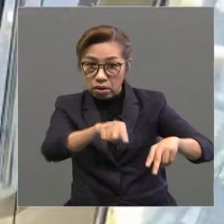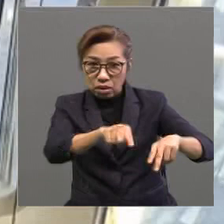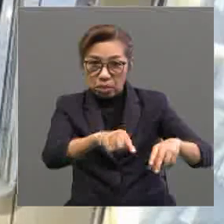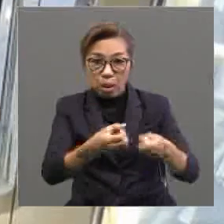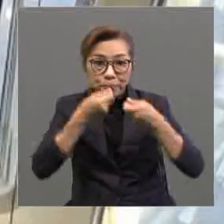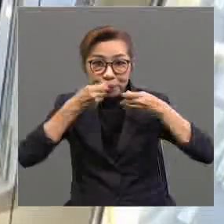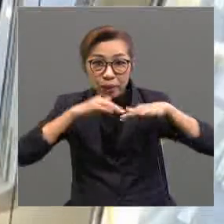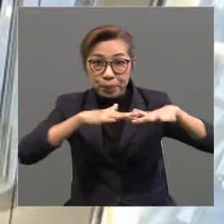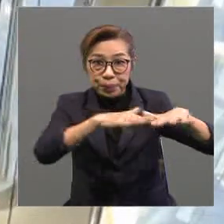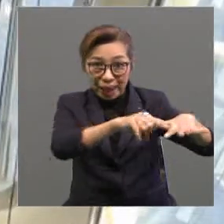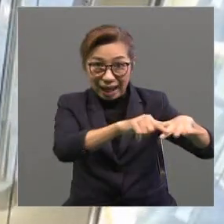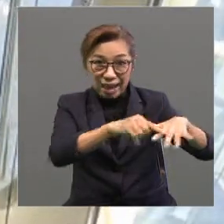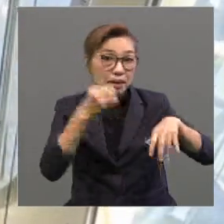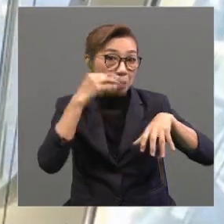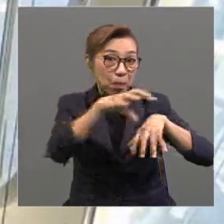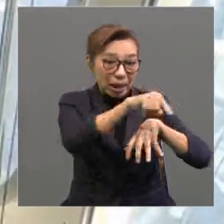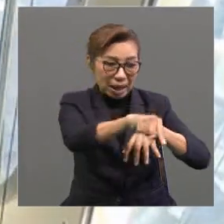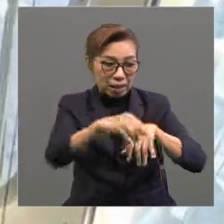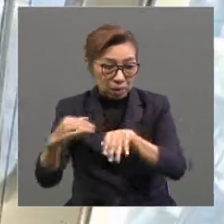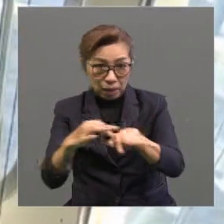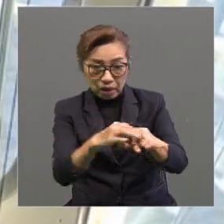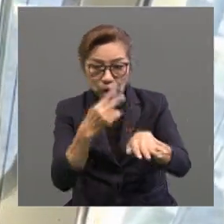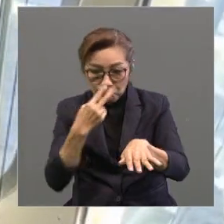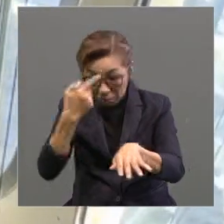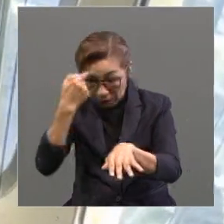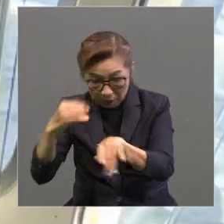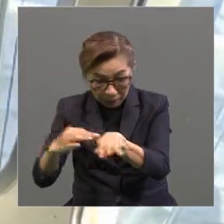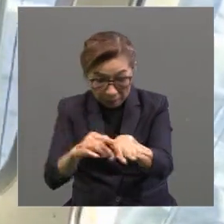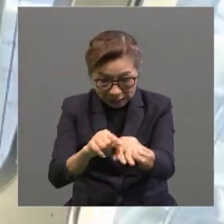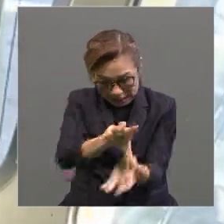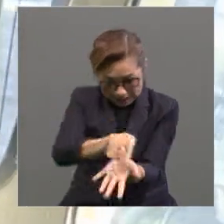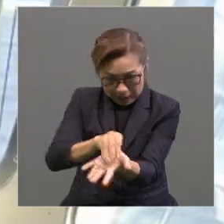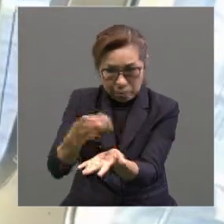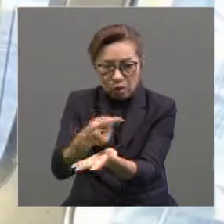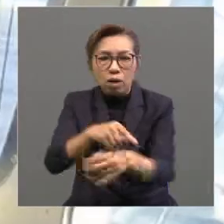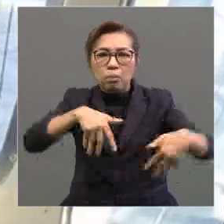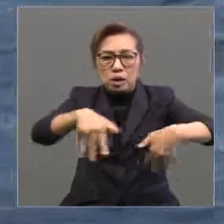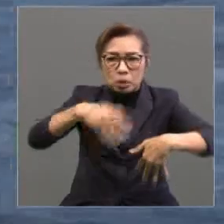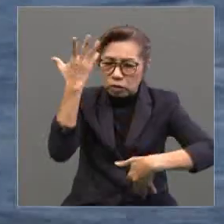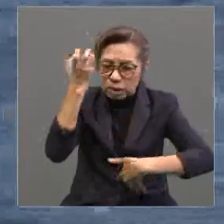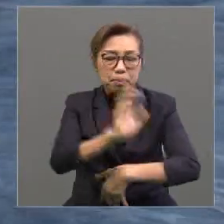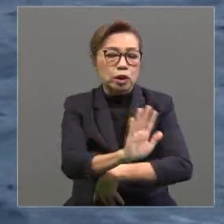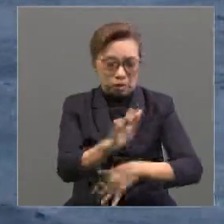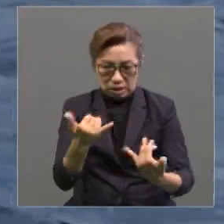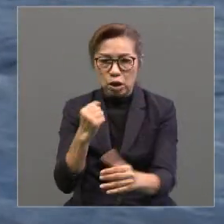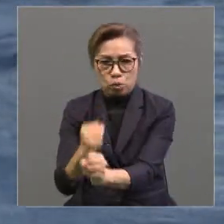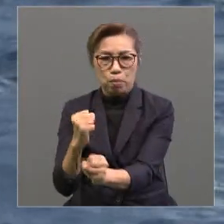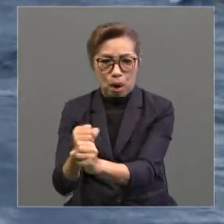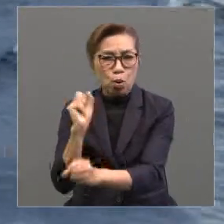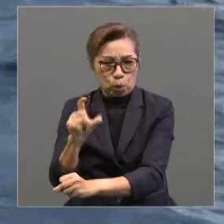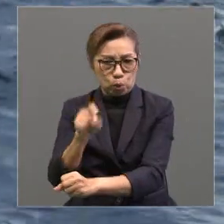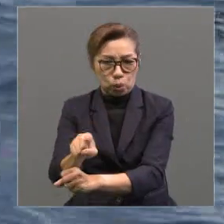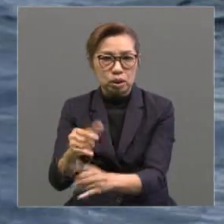ฝั่งหากพบก็ให้จัดการจัดเก็บทันทีและขอให้ประชาชนอย่าวิตกกังวลมากนักนะครับขณะนี้เจ้าหน้าที่กำลังเร่งดำเนินการ